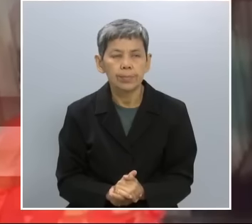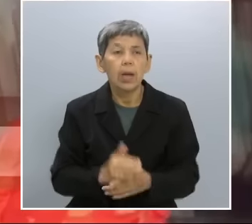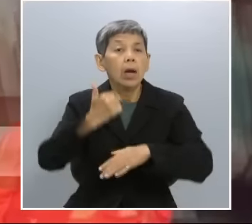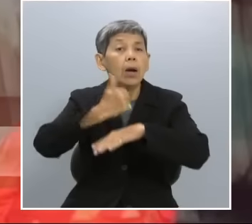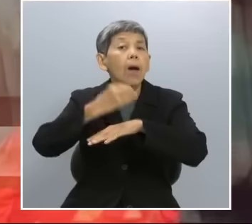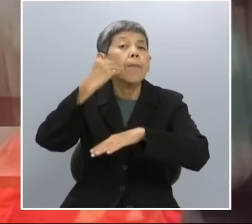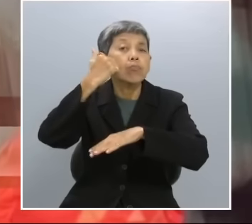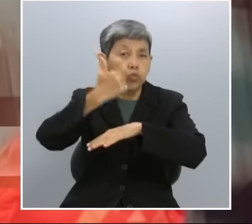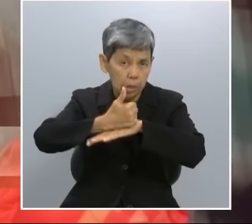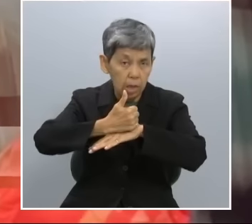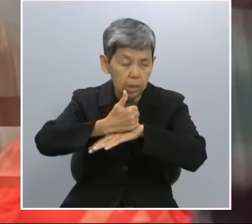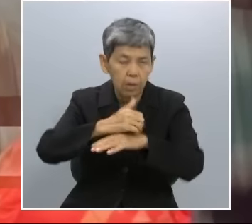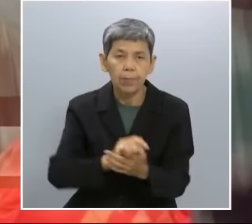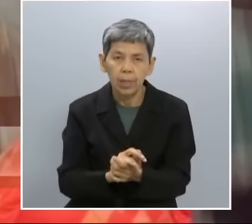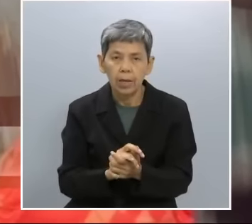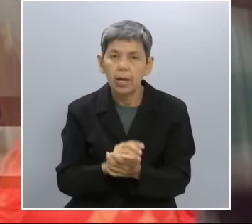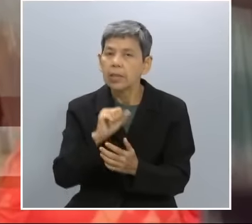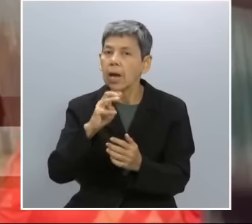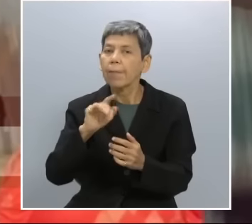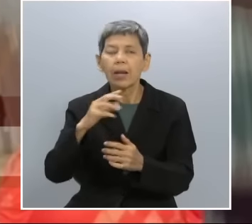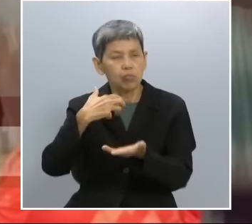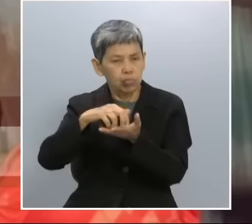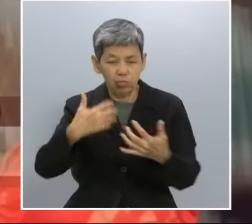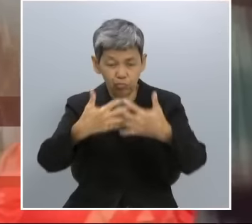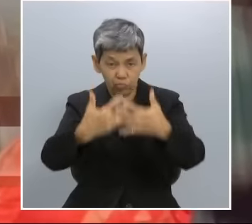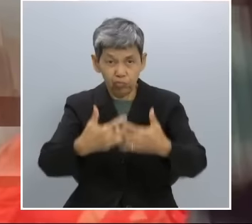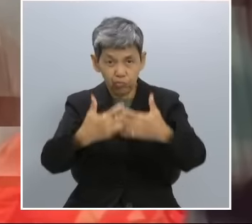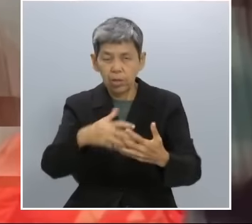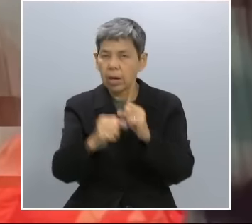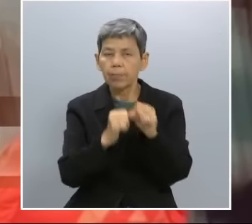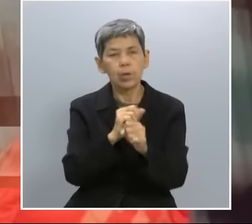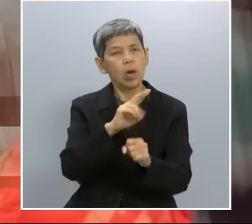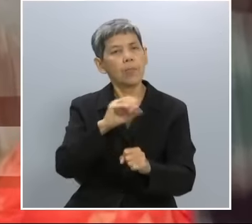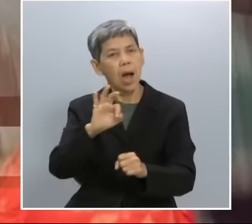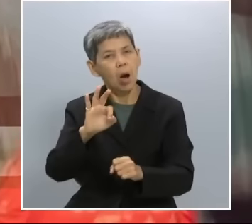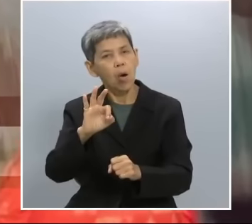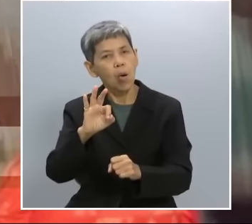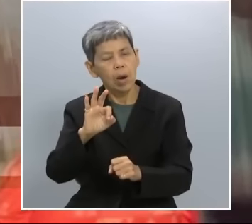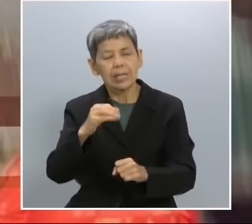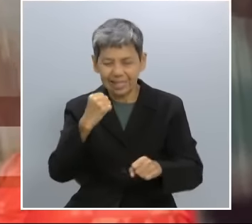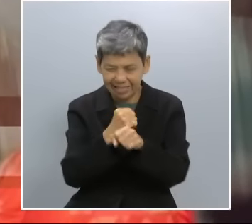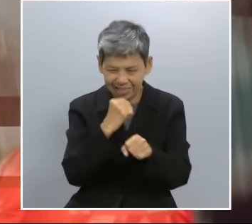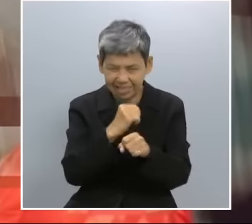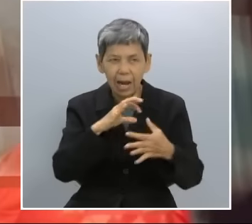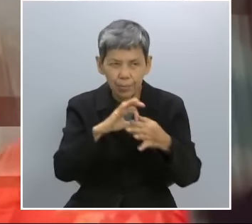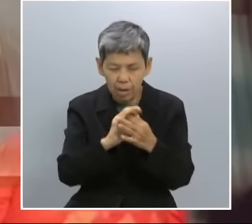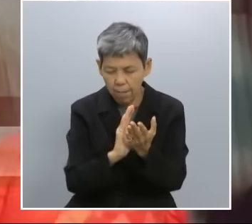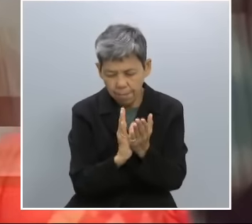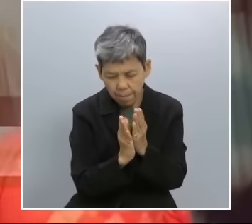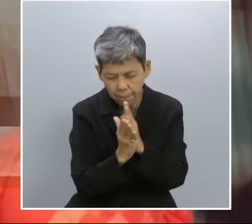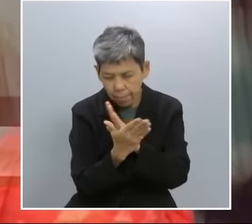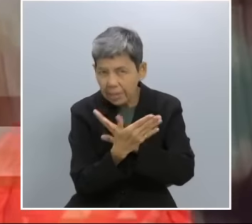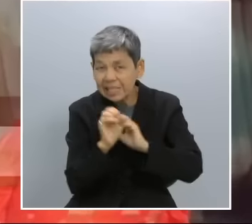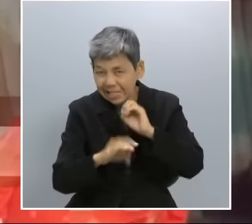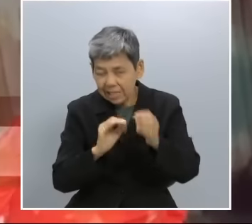านสามบดิตสมานเติมสุขบอกเลยโรงงานสร้างมาปี59ประกอบกิจการเกี่ยวกับรีไซเคิลขยะพิษเ